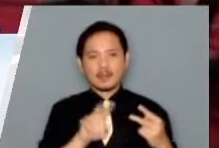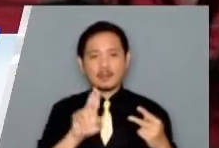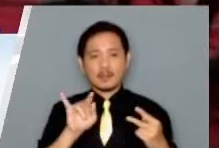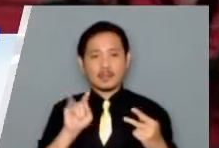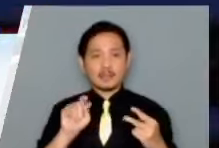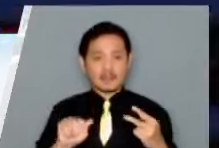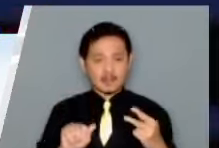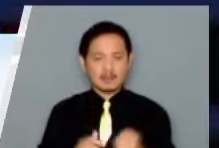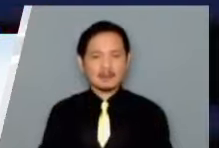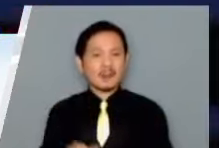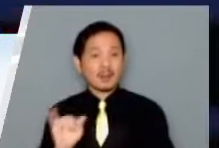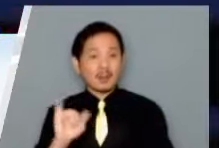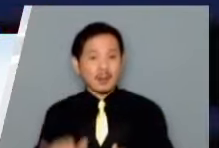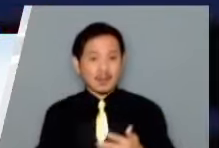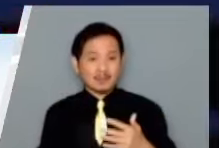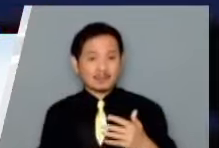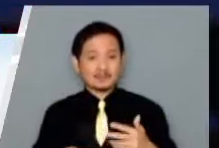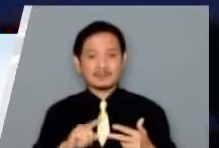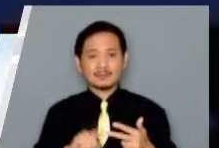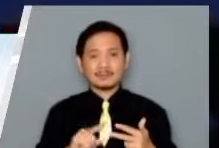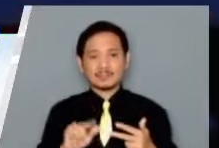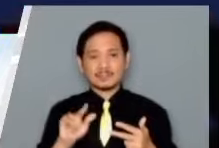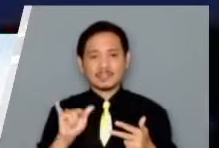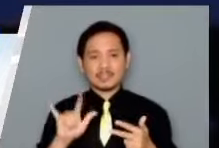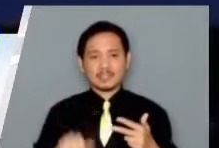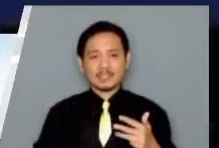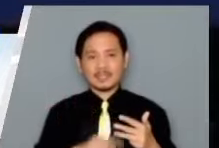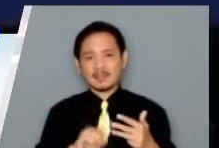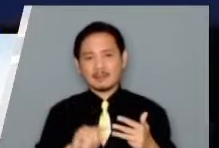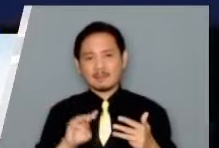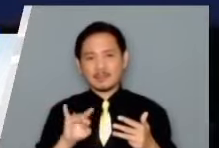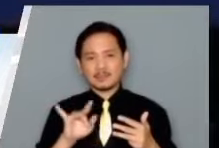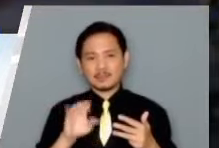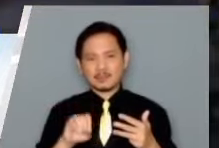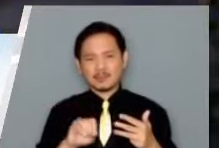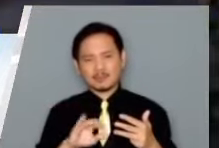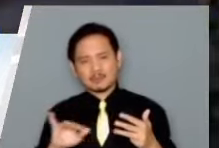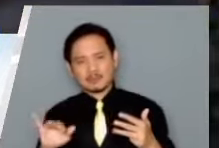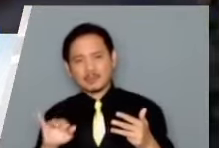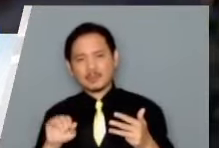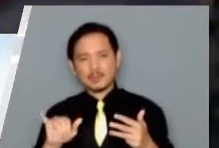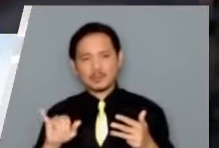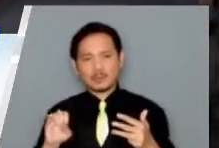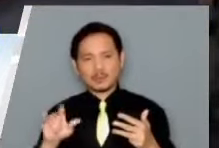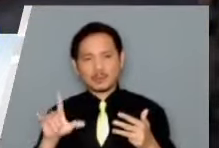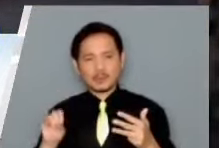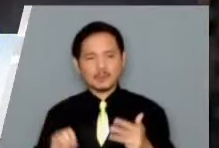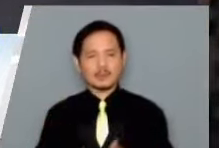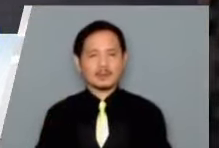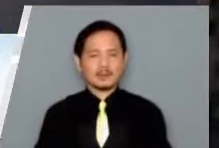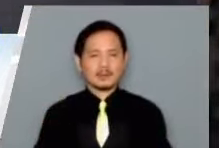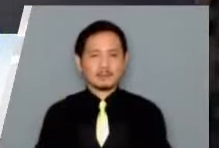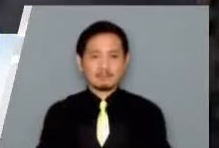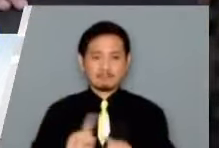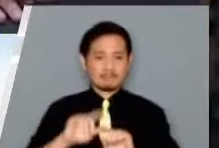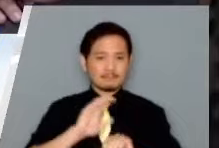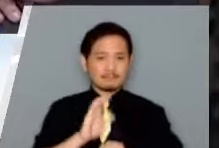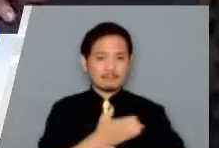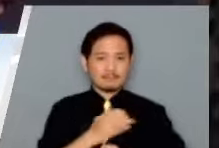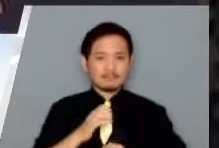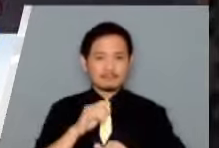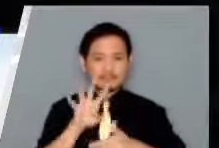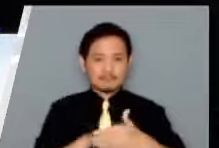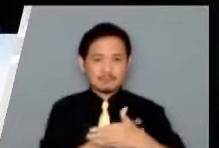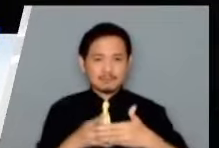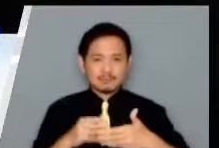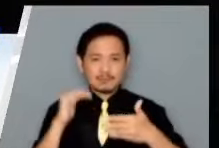sa concert sina Gian Magdangal at Miss Menchu Lauchenko Yulo. Kumpara sa mga nakaraan niyang concert, iba't ibang genre ng kanta